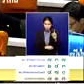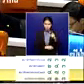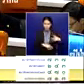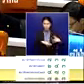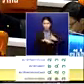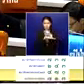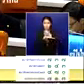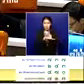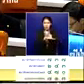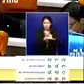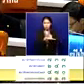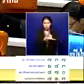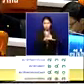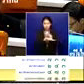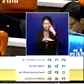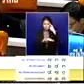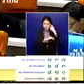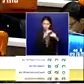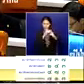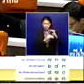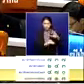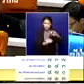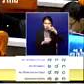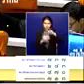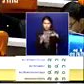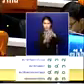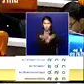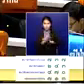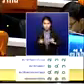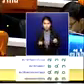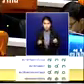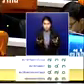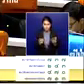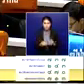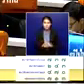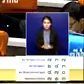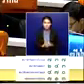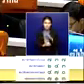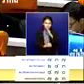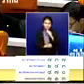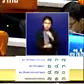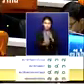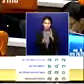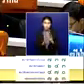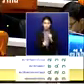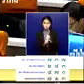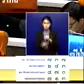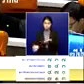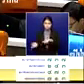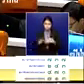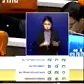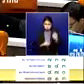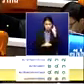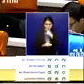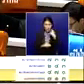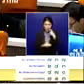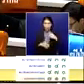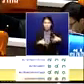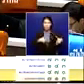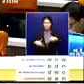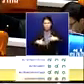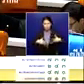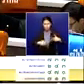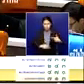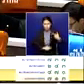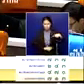การเมืองและฉุดรั้งความเจริญของประเทศผู้ที่จะมีสิทธิ์ยุบพรรคการเมืองได้ควรจะเป็นประชาชนไม่ใช่ศาลรัฐ